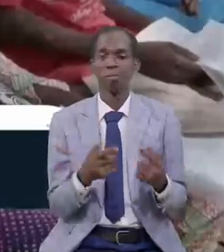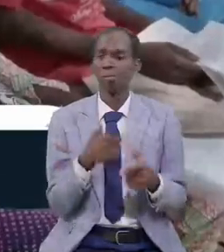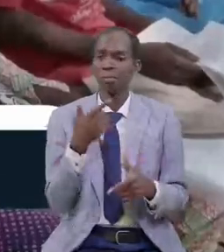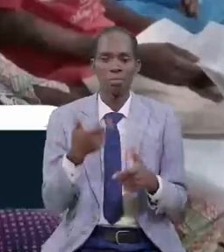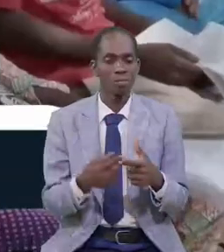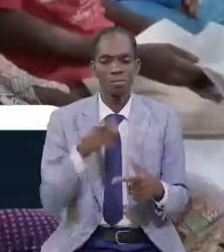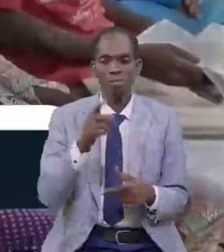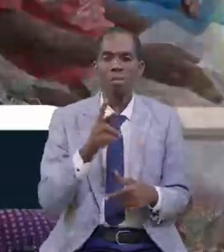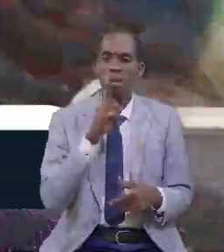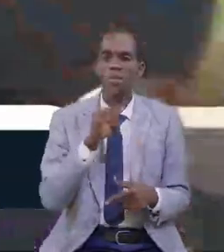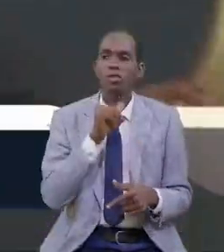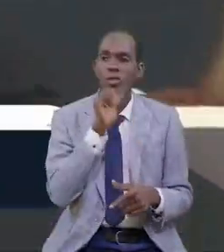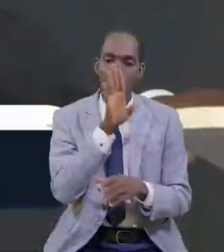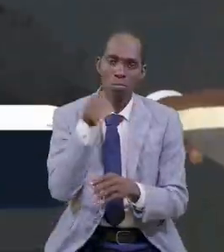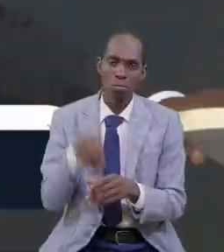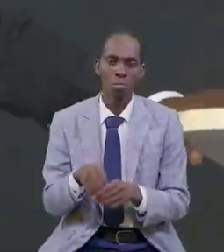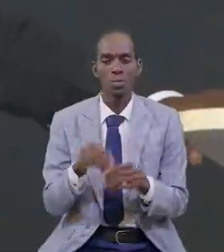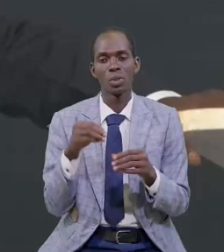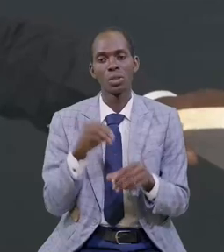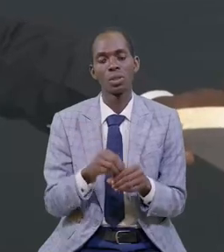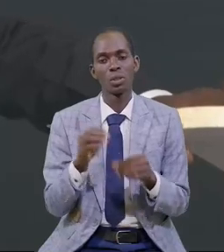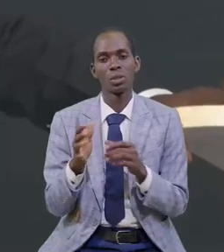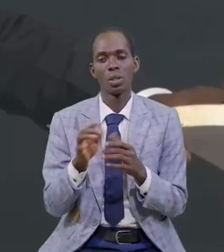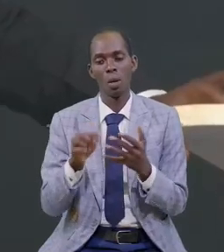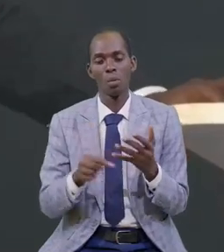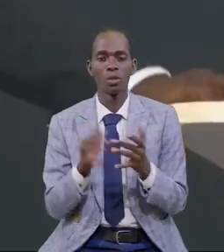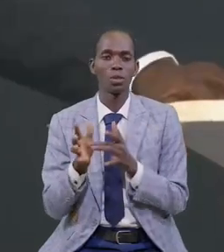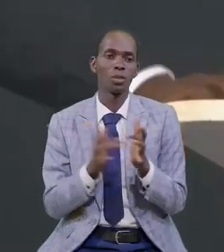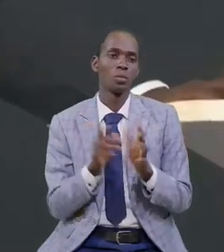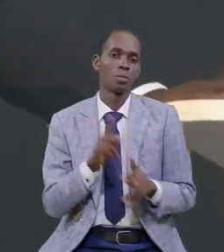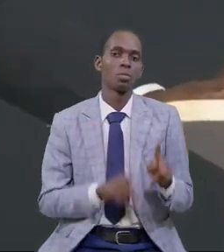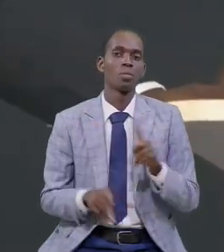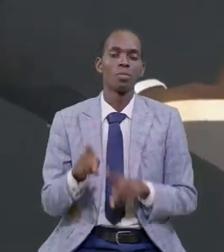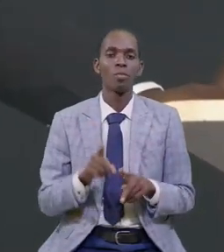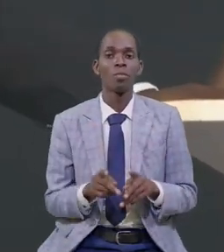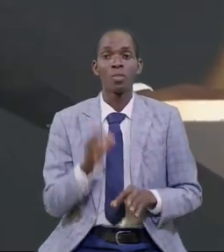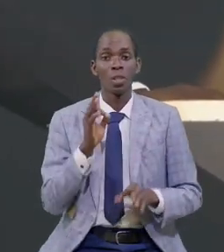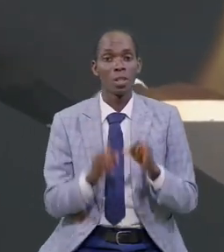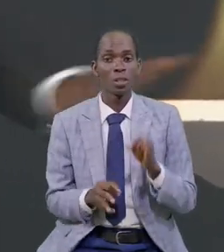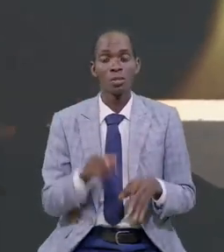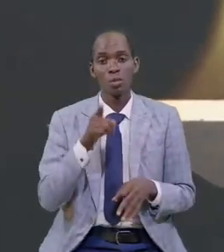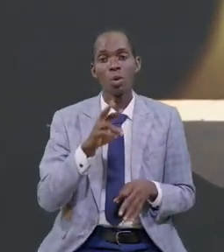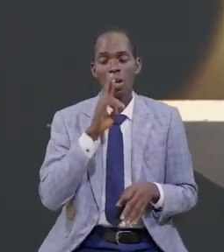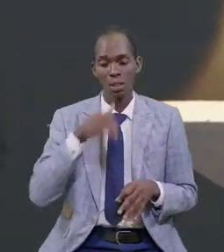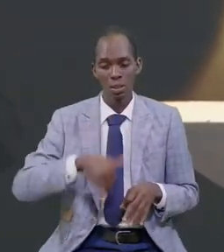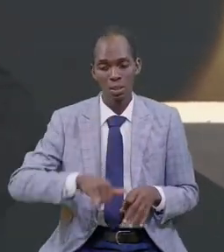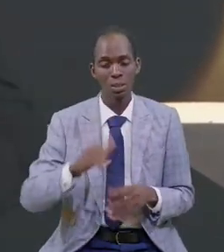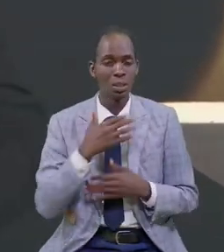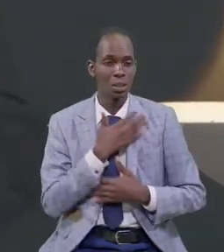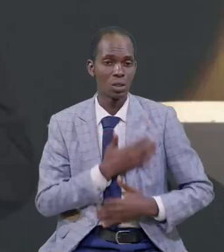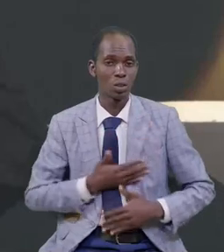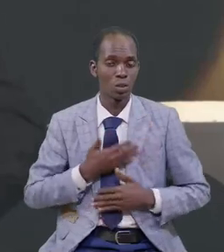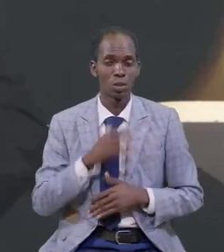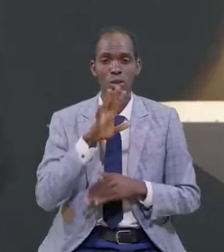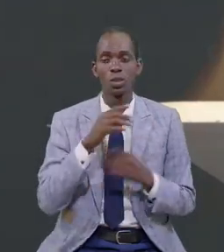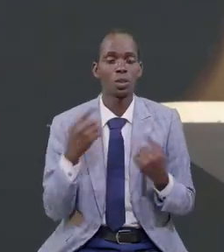n'êtes pas l'un de ces enfants si vous vous plongez dans l'océan du péché